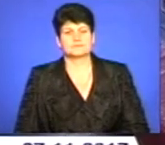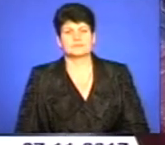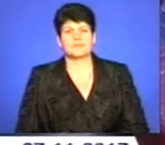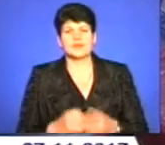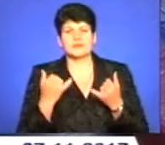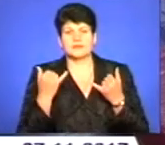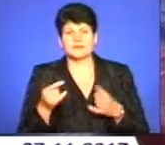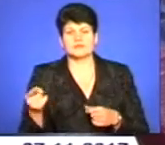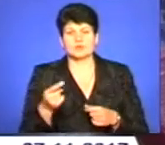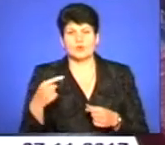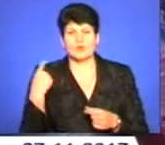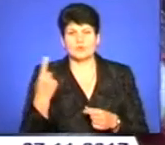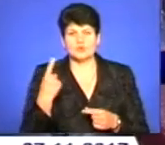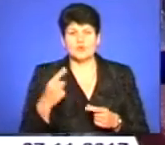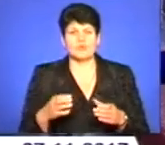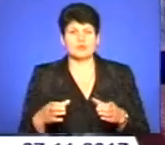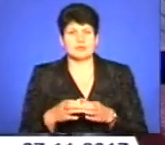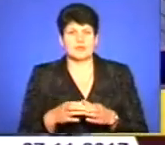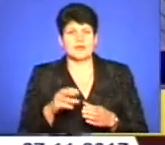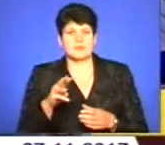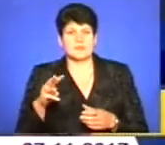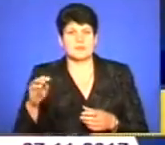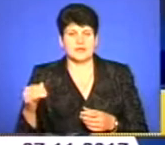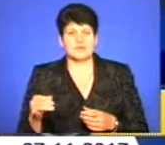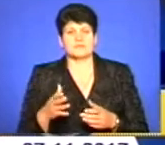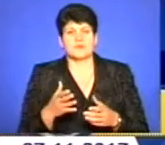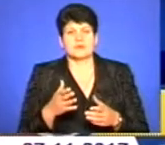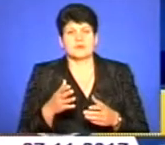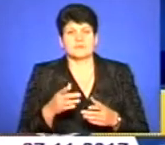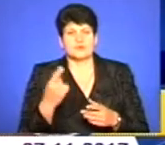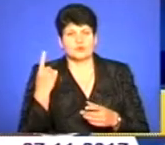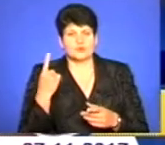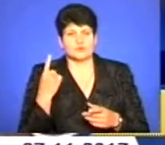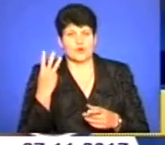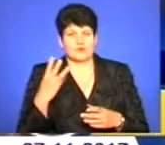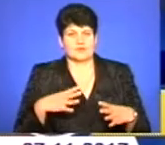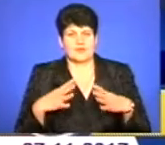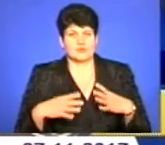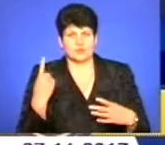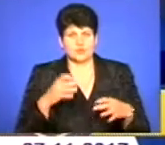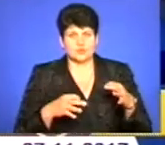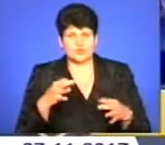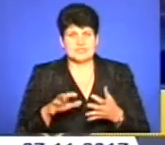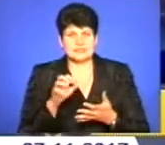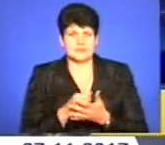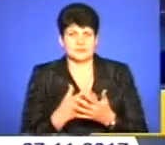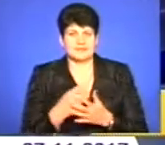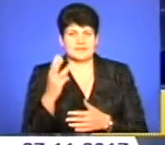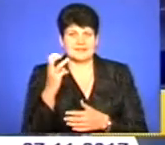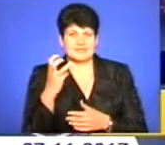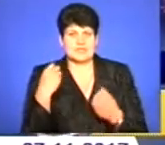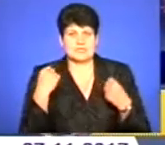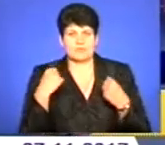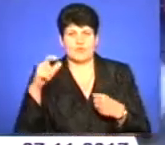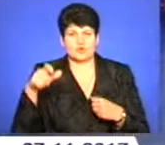Нині в Тернопільському обласному осередку ММА під орудою 3 тренерів та 1 судді національної категорії займається понад 300